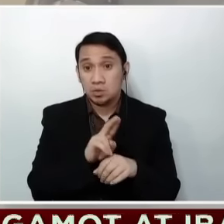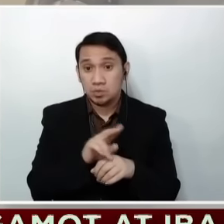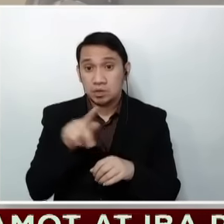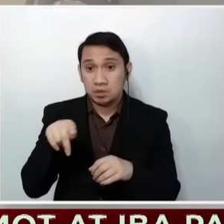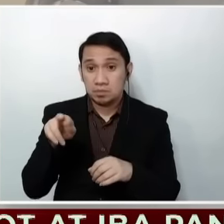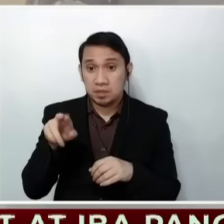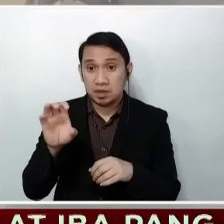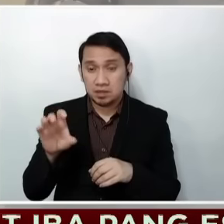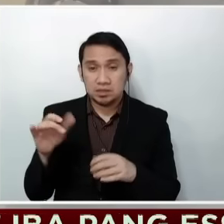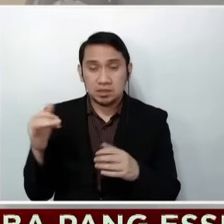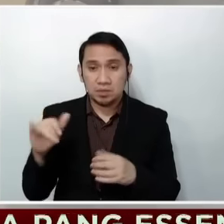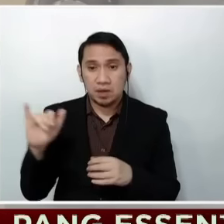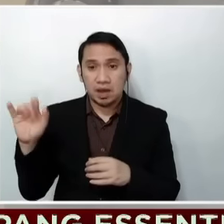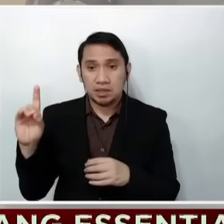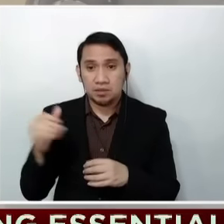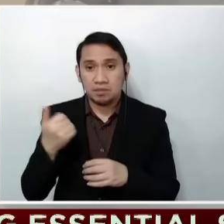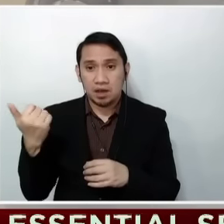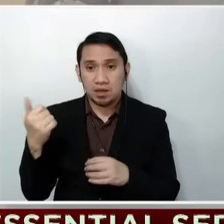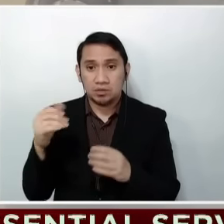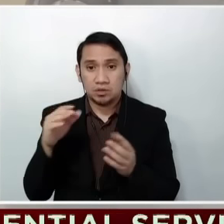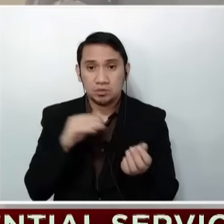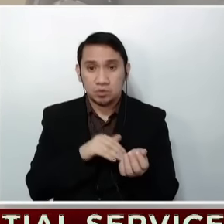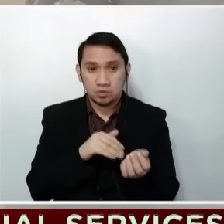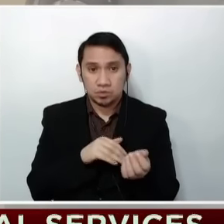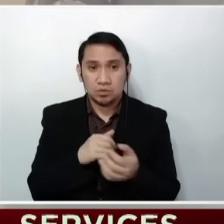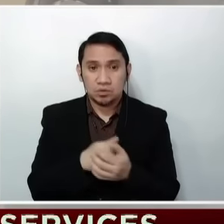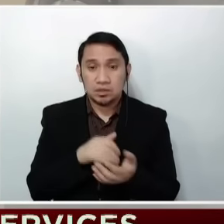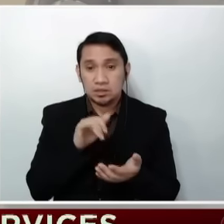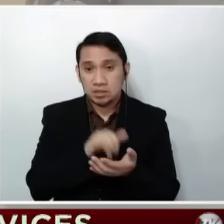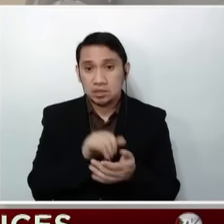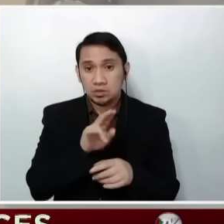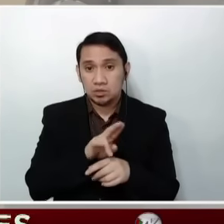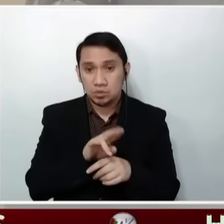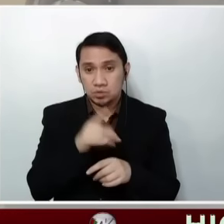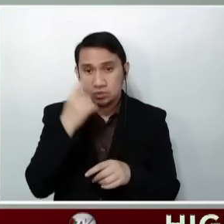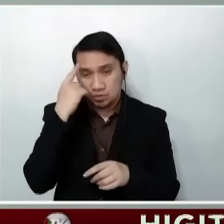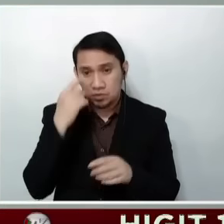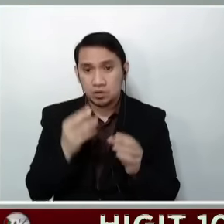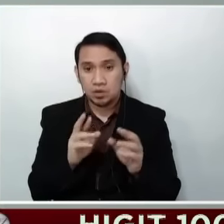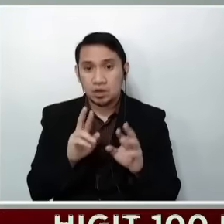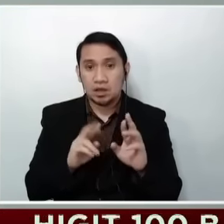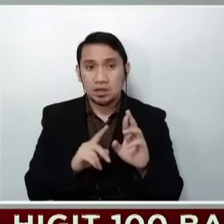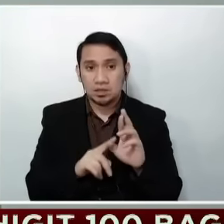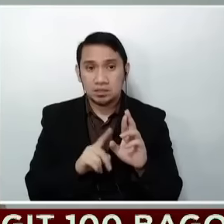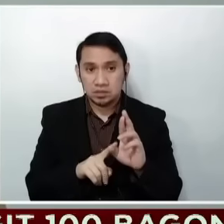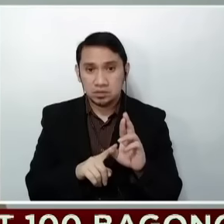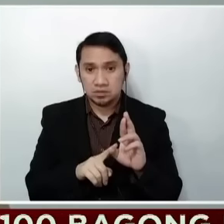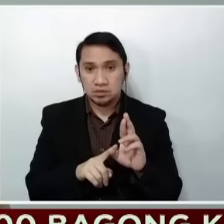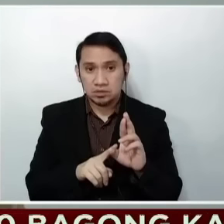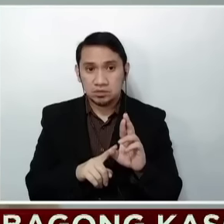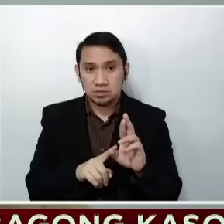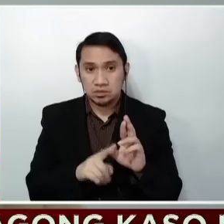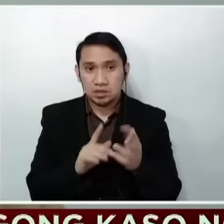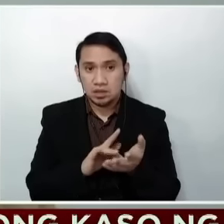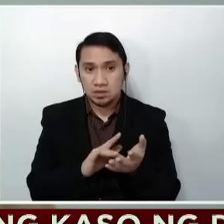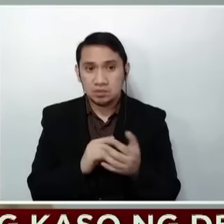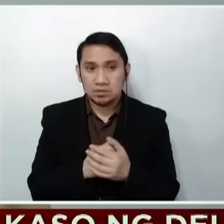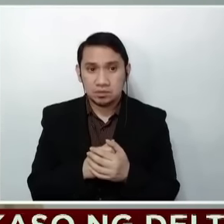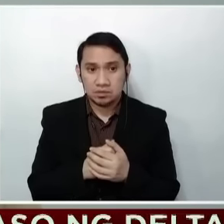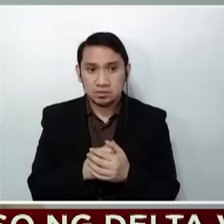ay ID ng ibang doktor. Ito rin ang ginamit niya umano para makapagreseta ng gamot. Nalulungkot ako. I have